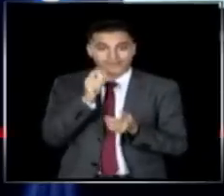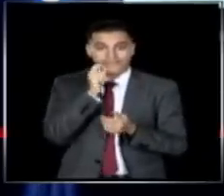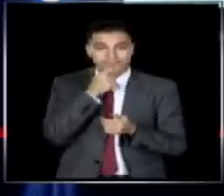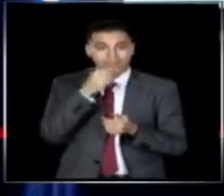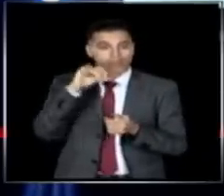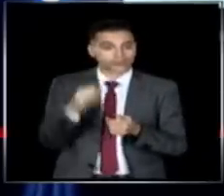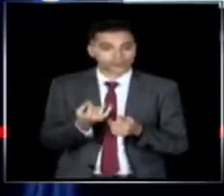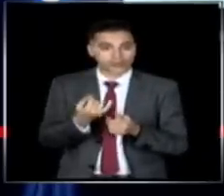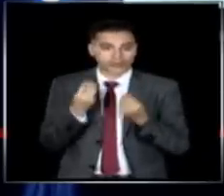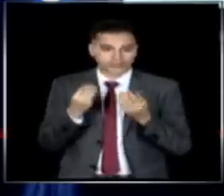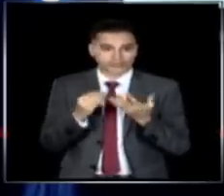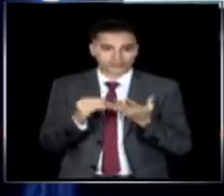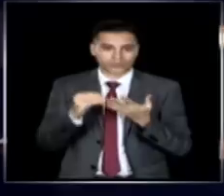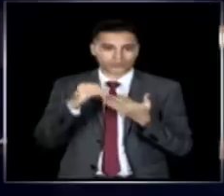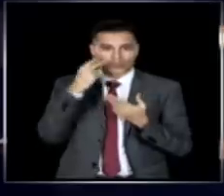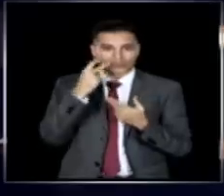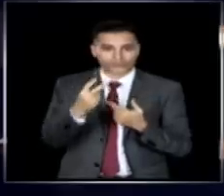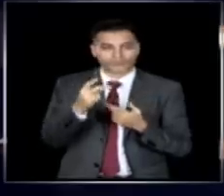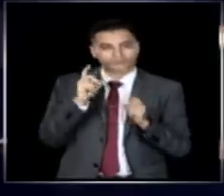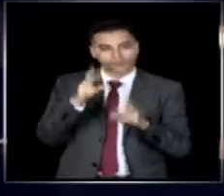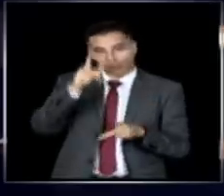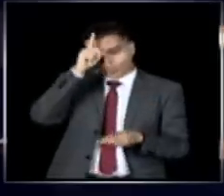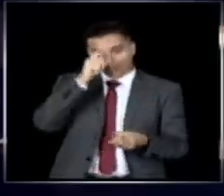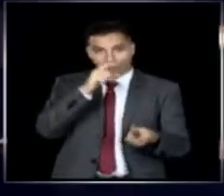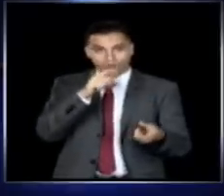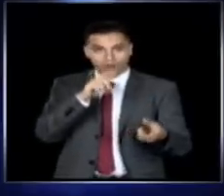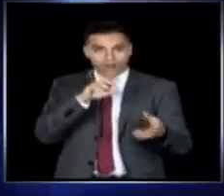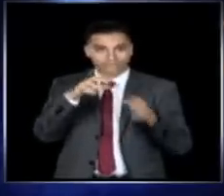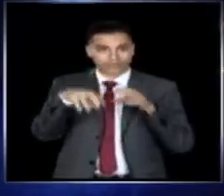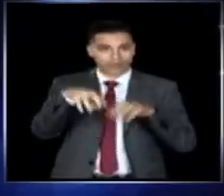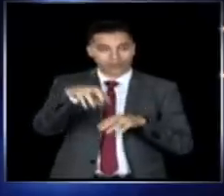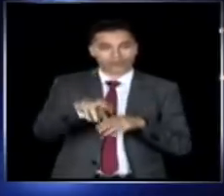الجوكر؟ على حسب الماتش. على حسب الماتش. جغرافيا، والسؤال هو: